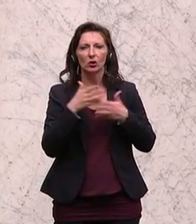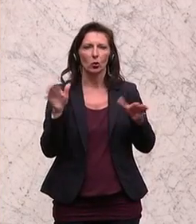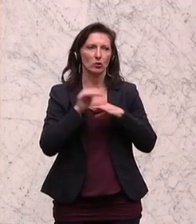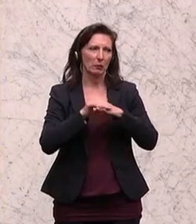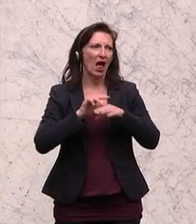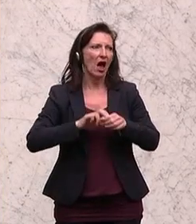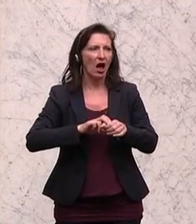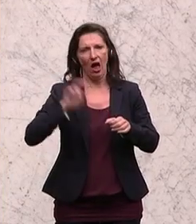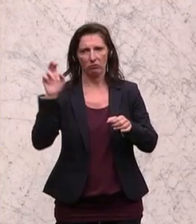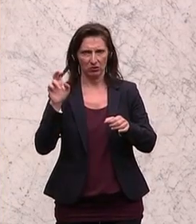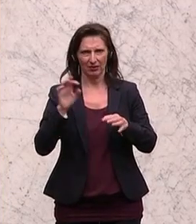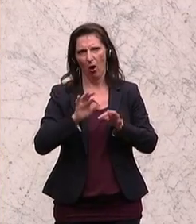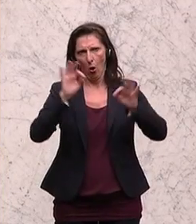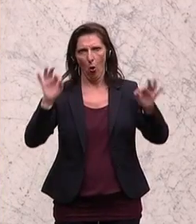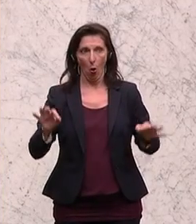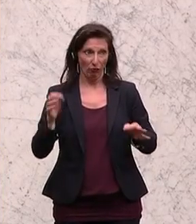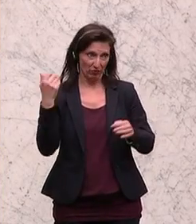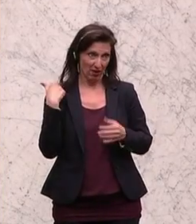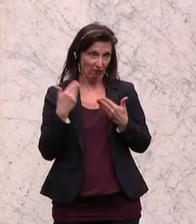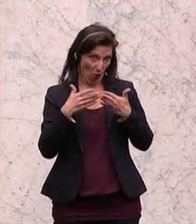gegeben wurde.